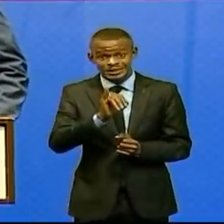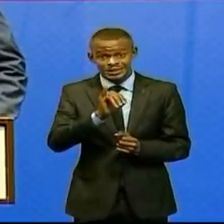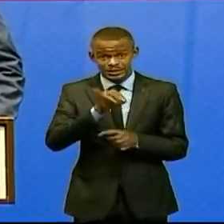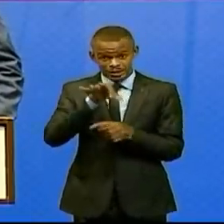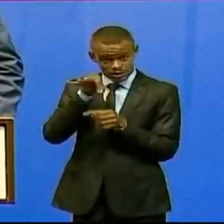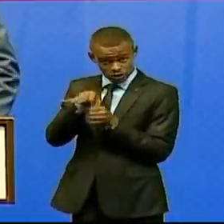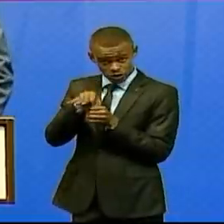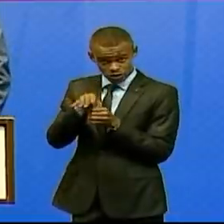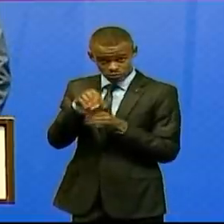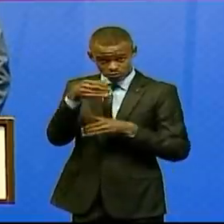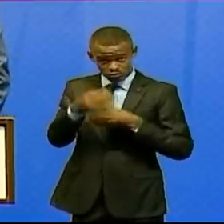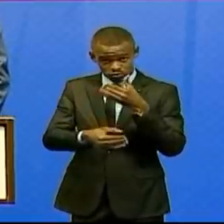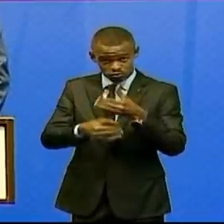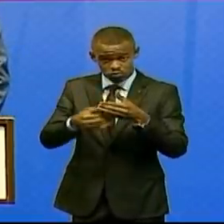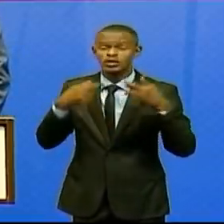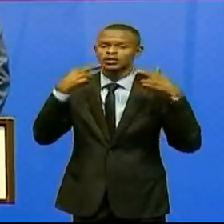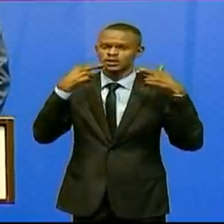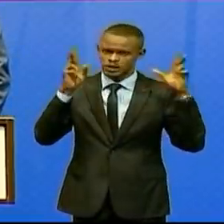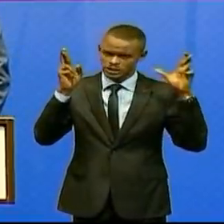du processus électoral.